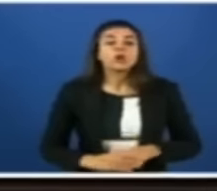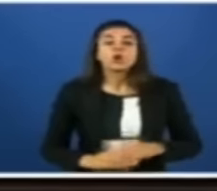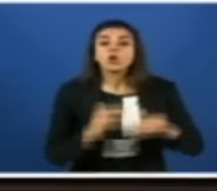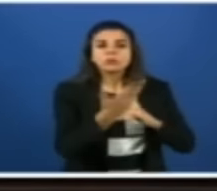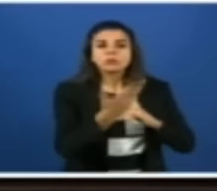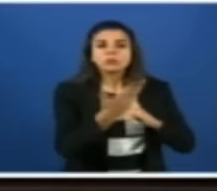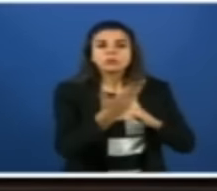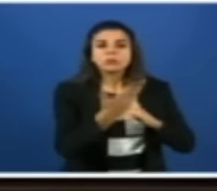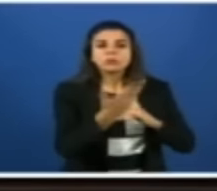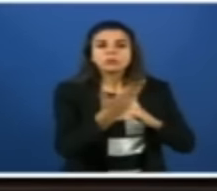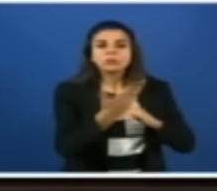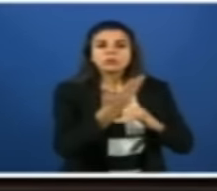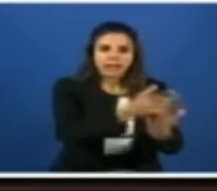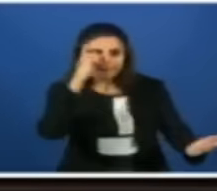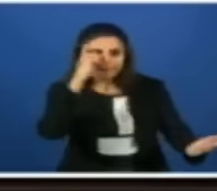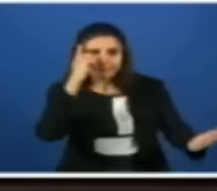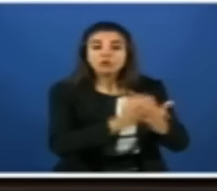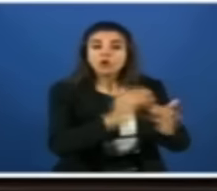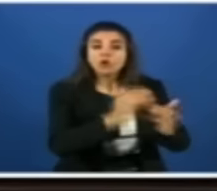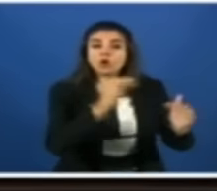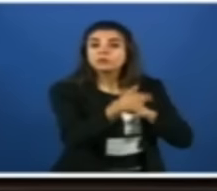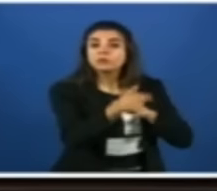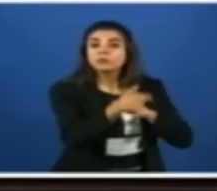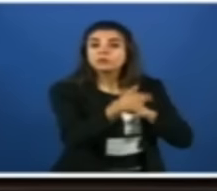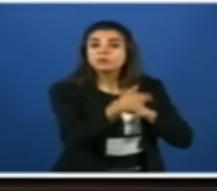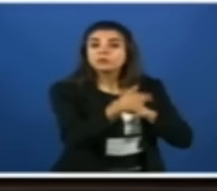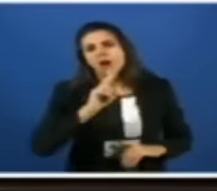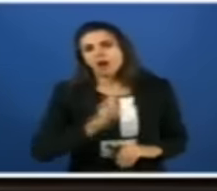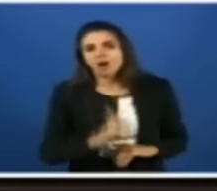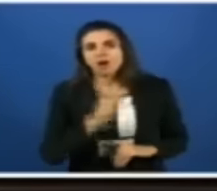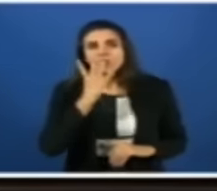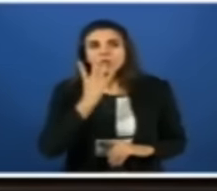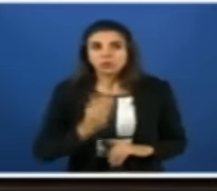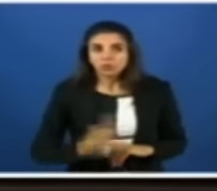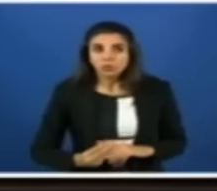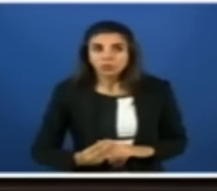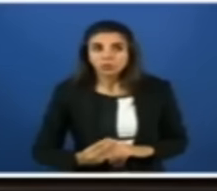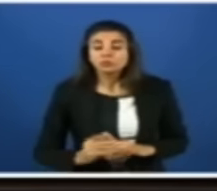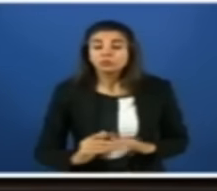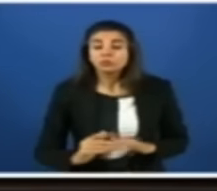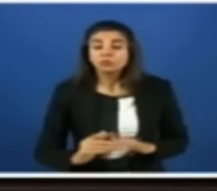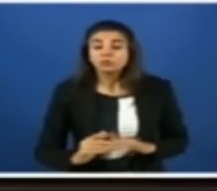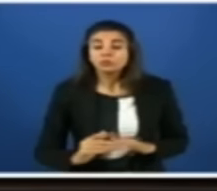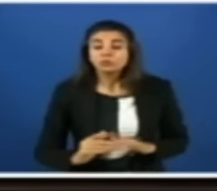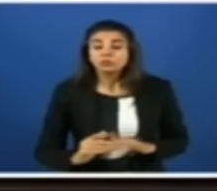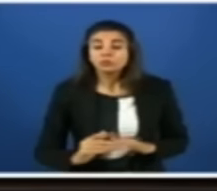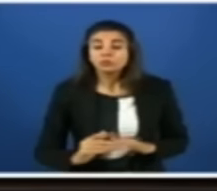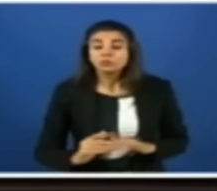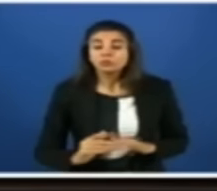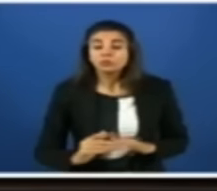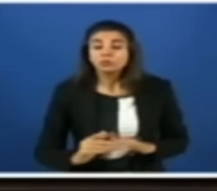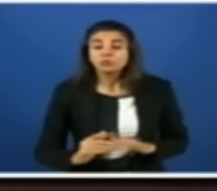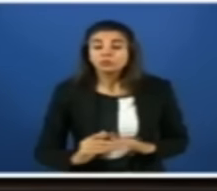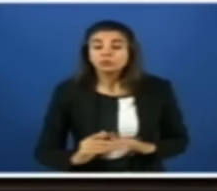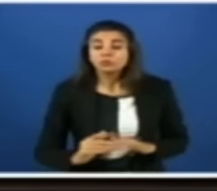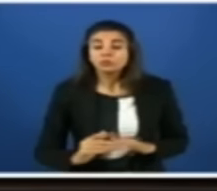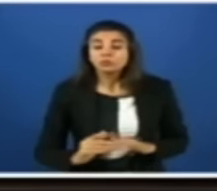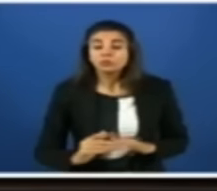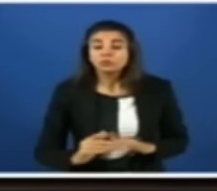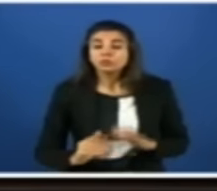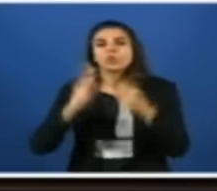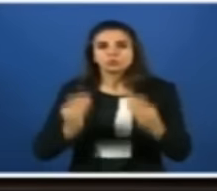Millete götürürüz. Millet kararını verir. Ondan sonra da bütün tartışmalar son